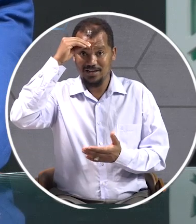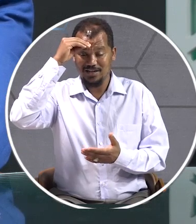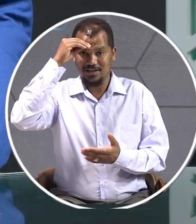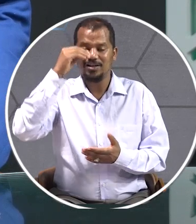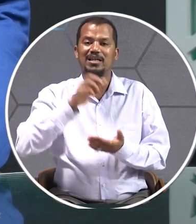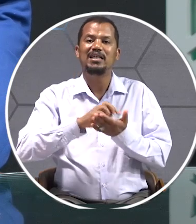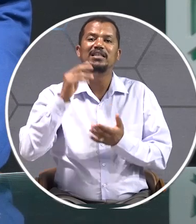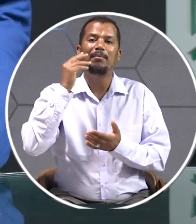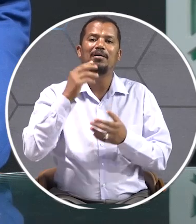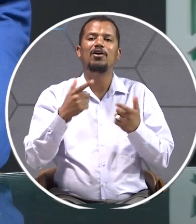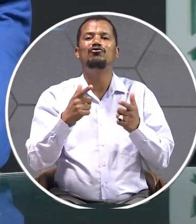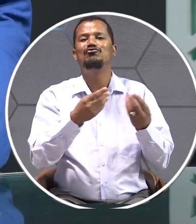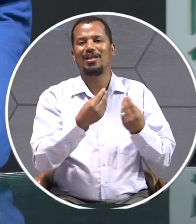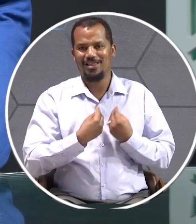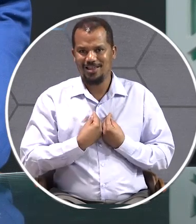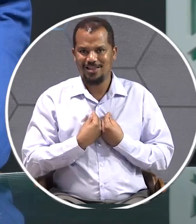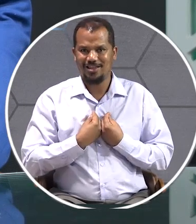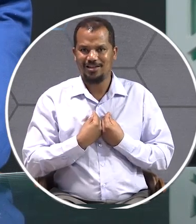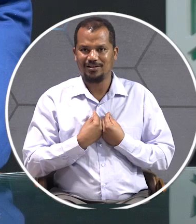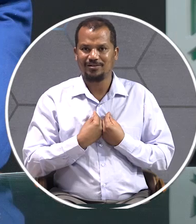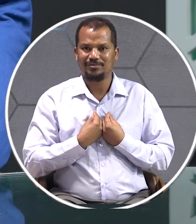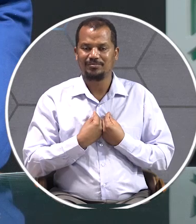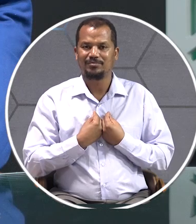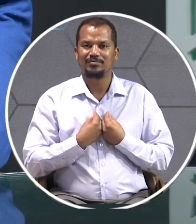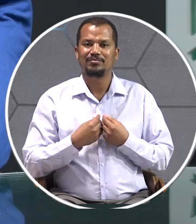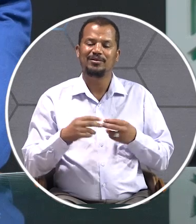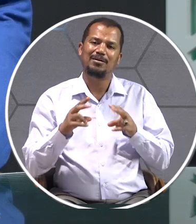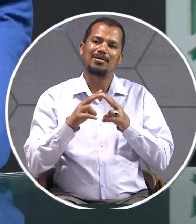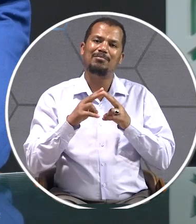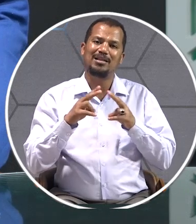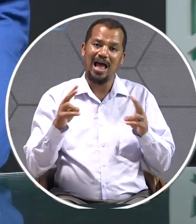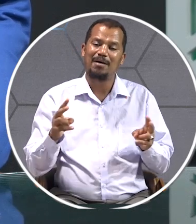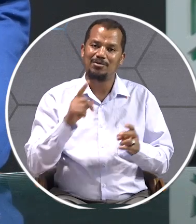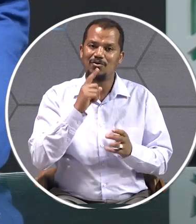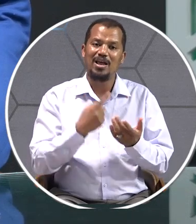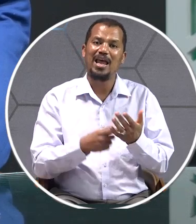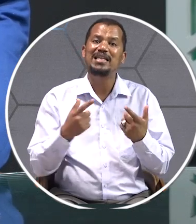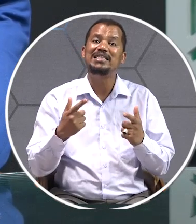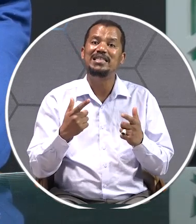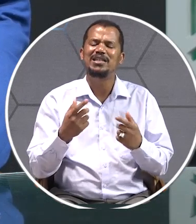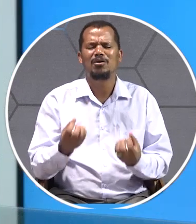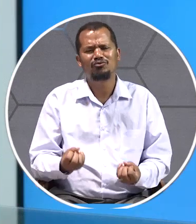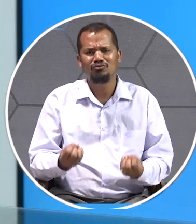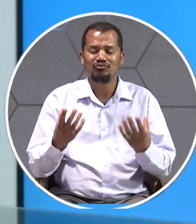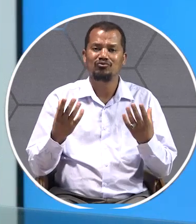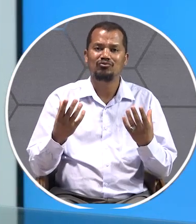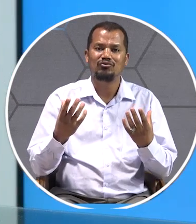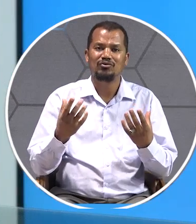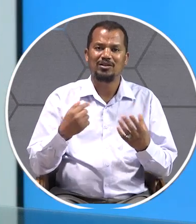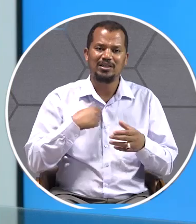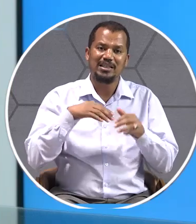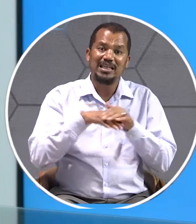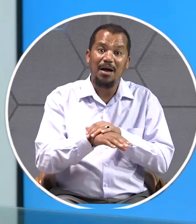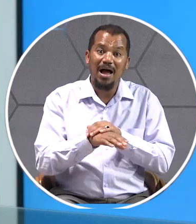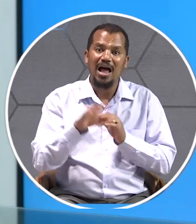ቅድስት ማርያም ነው እድሉን ያመቻቸልኝ። በጣም ትልቅ በጣም ነው ይሄን እድል ለብዙ እኔ